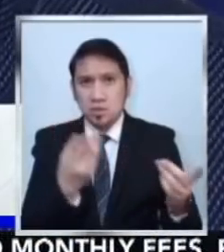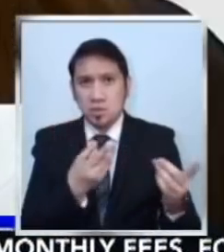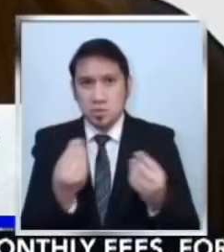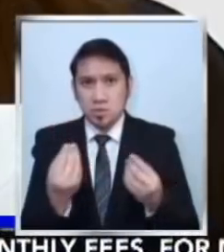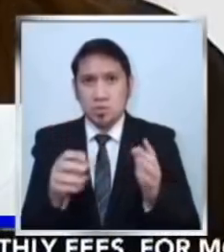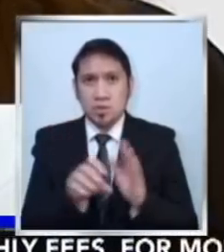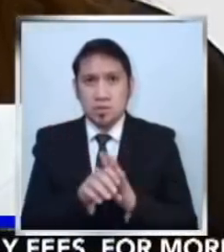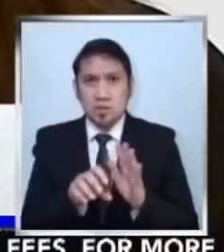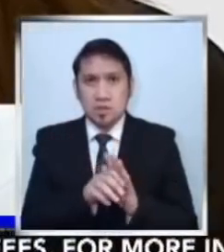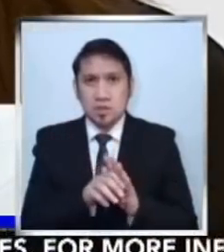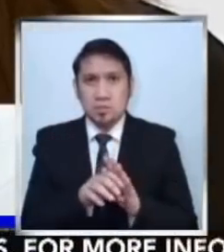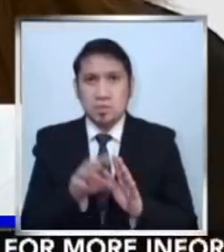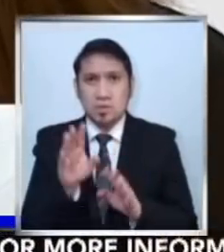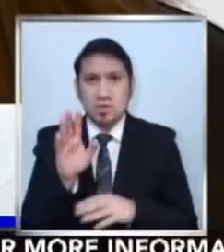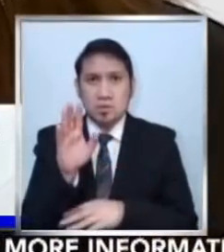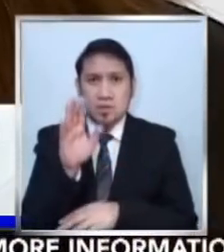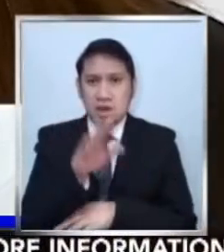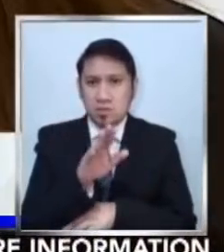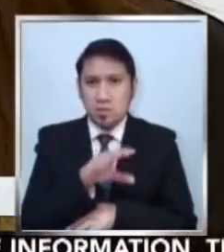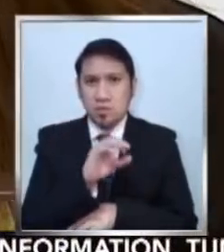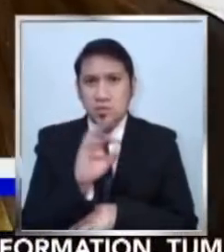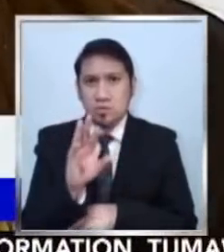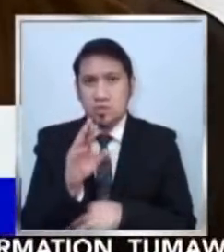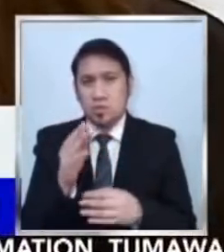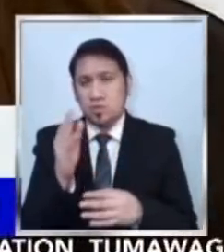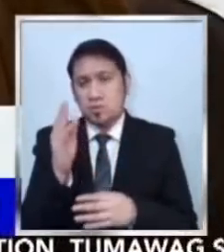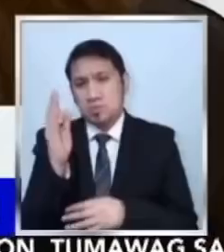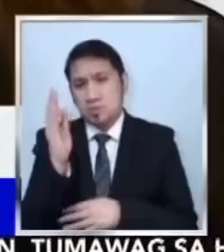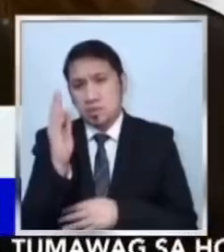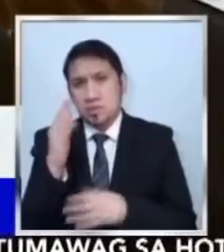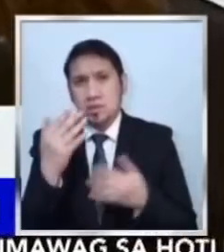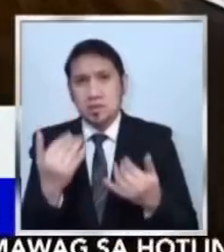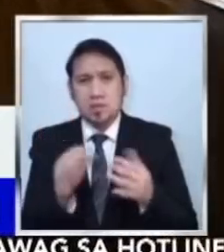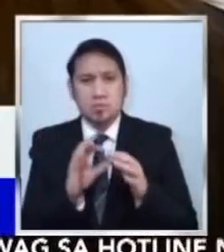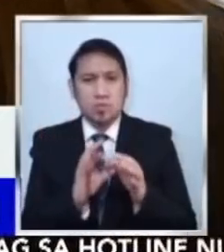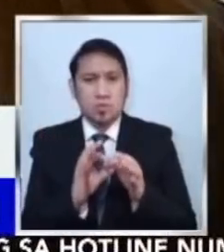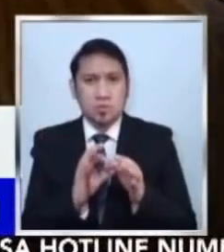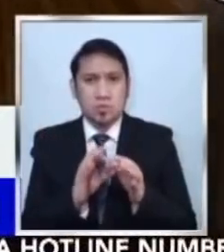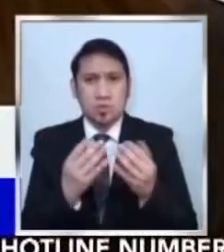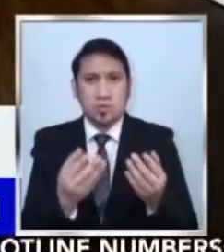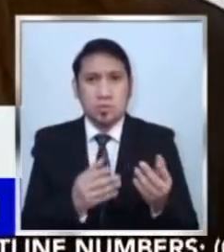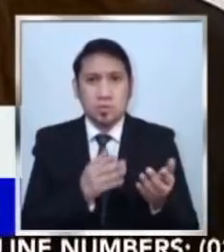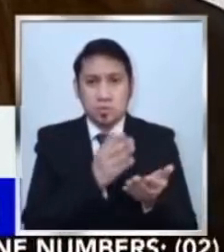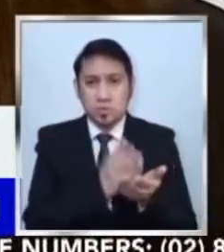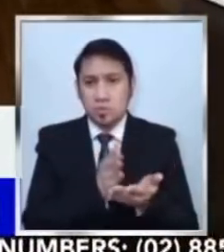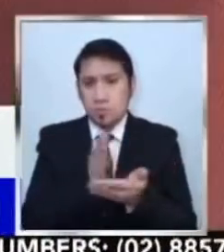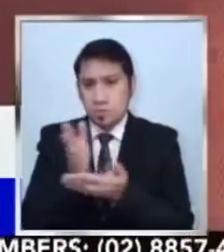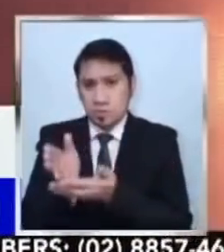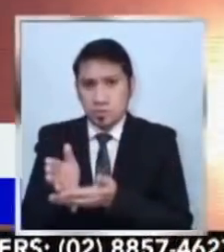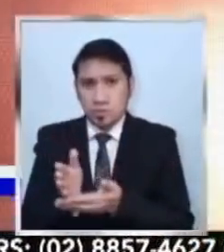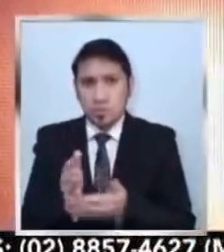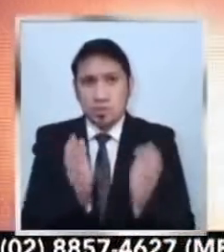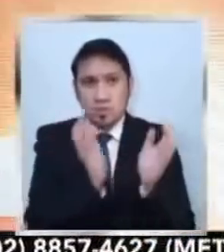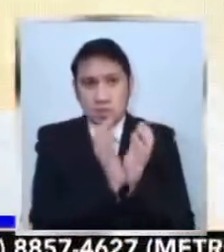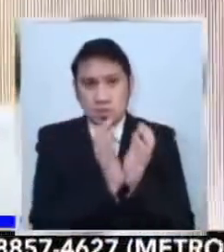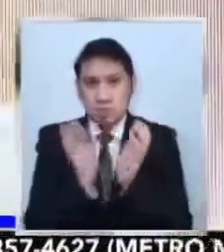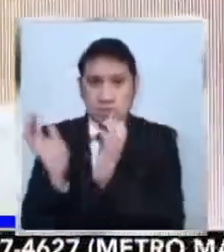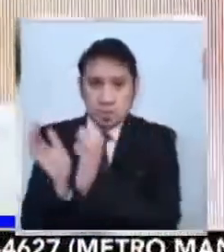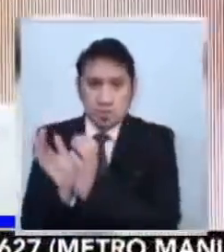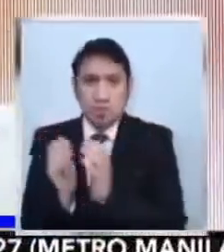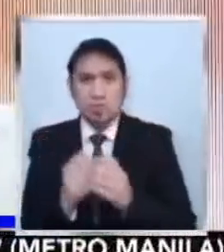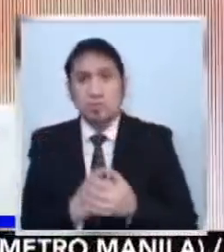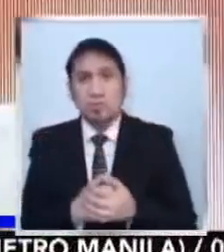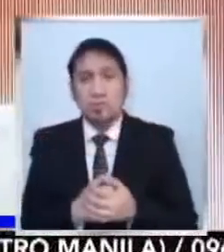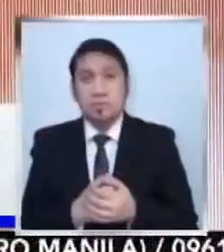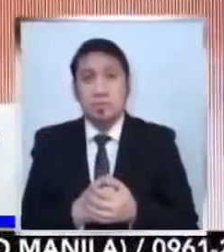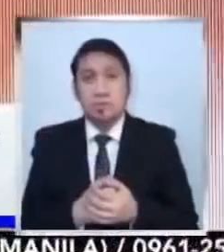tanghali. Ang susunod na hakbang namin, coordinate kami city to city, DSWD to DSWD. Papupuntahan daw ng barangay sa